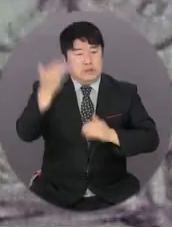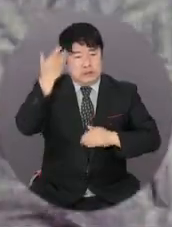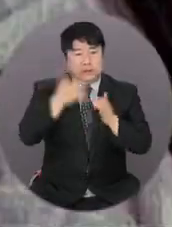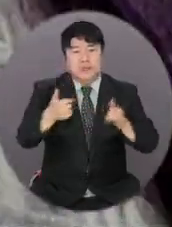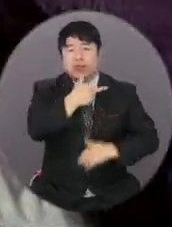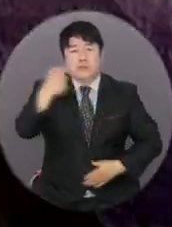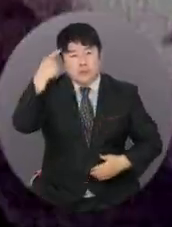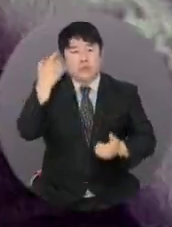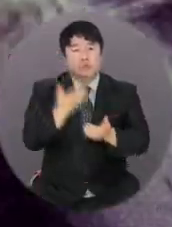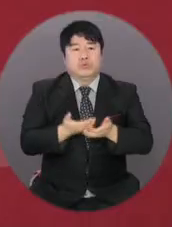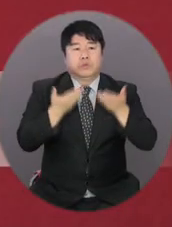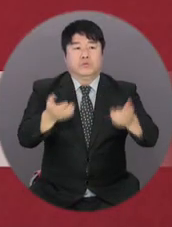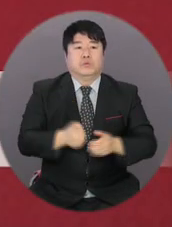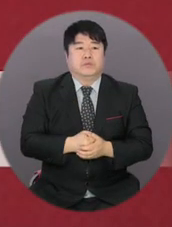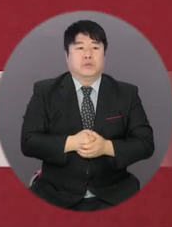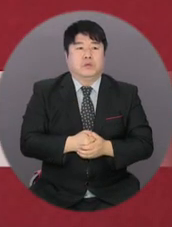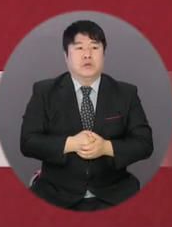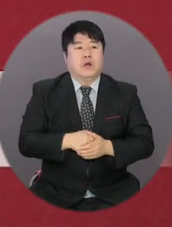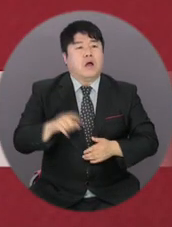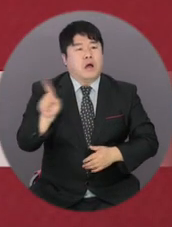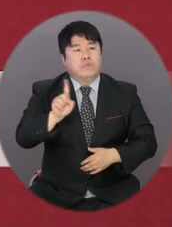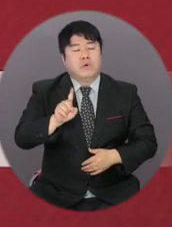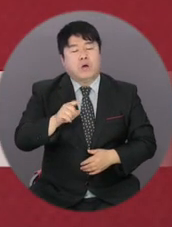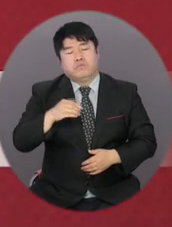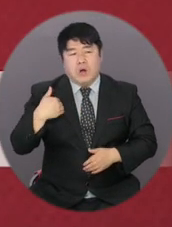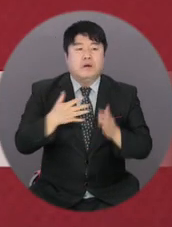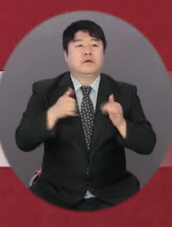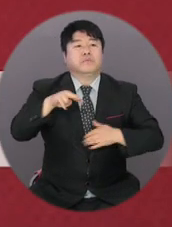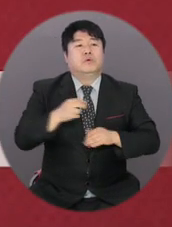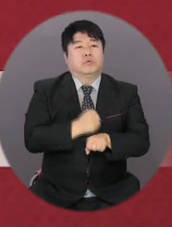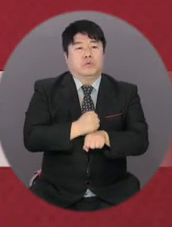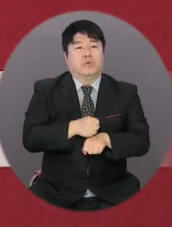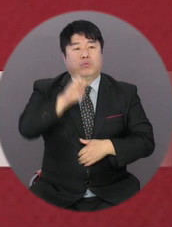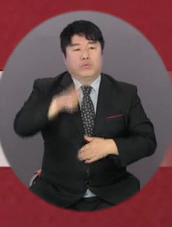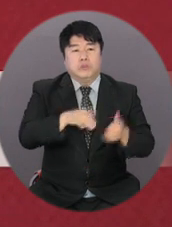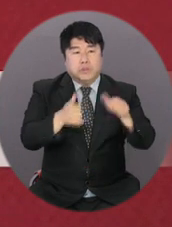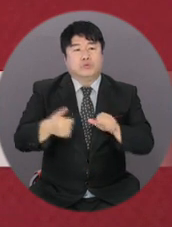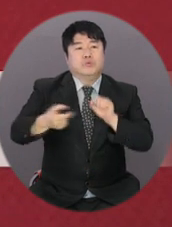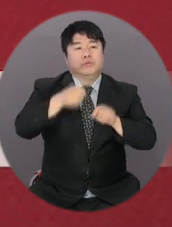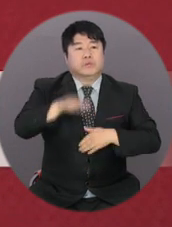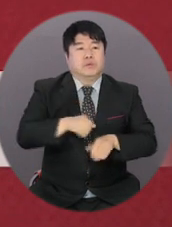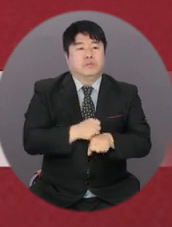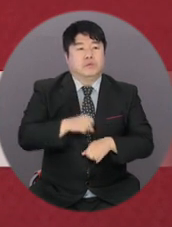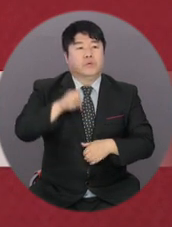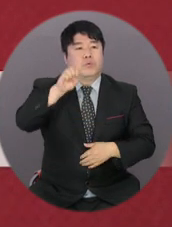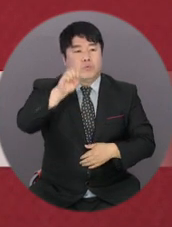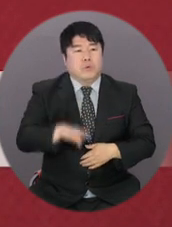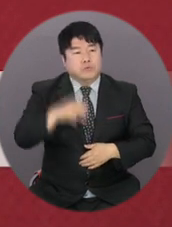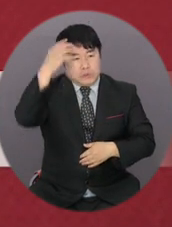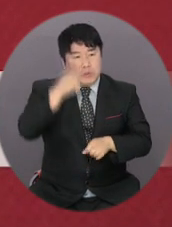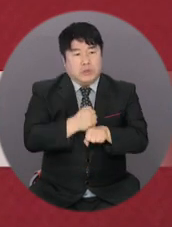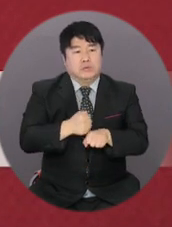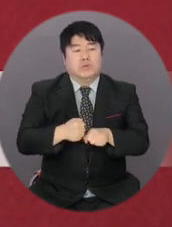큰 충격을 줬습니다. 10년 동안 아무리 묻은 사람이라 할지라도 그 광주의 죽음 앞에서 저는 광주를 기억하자고